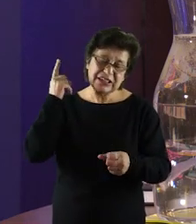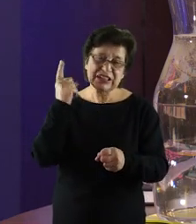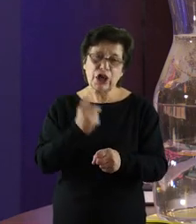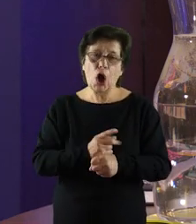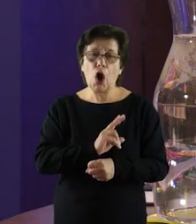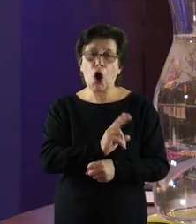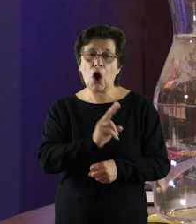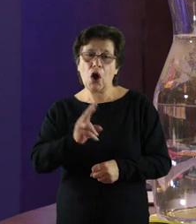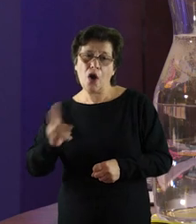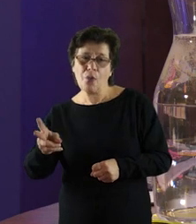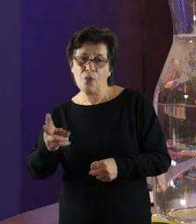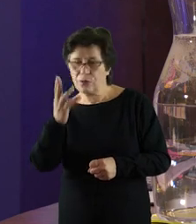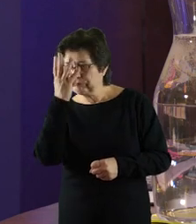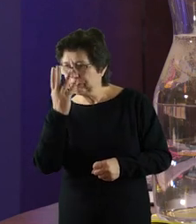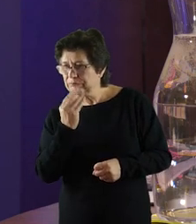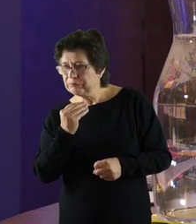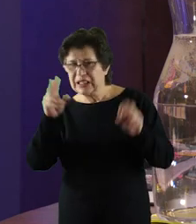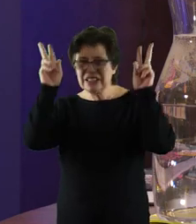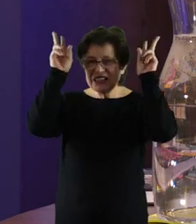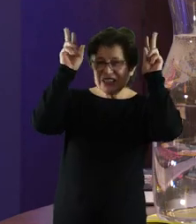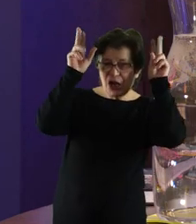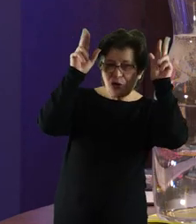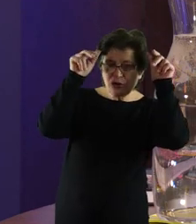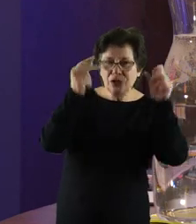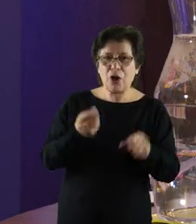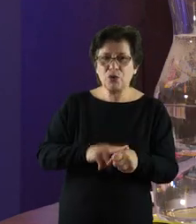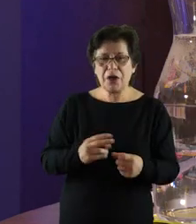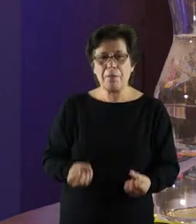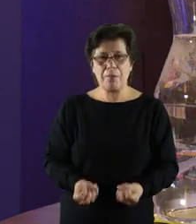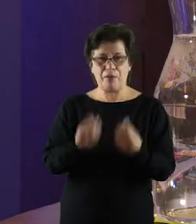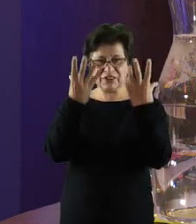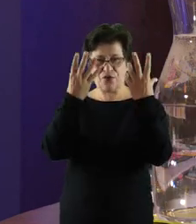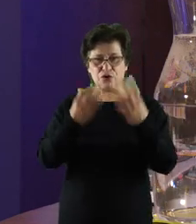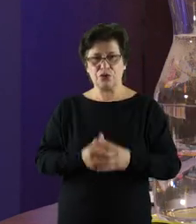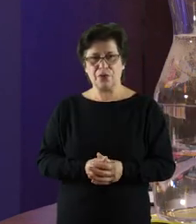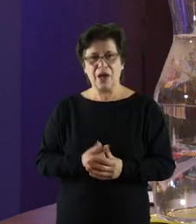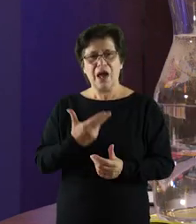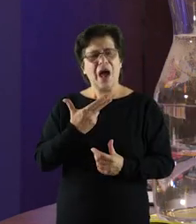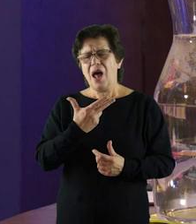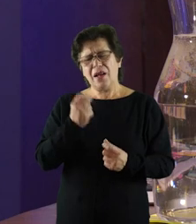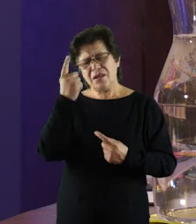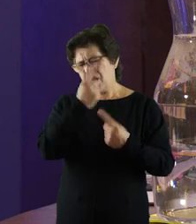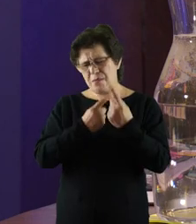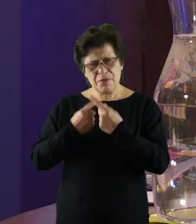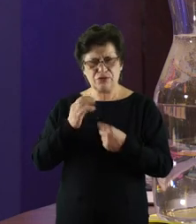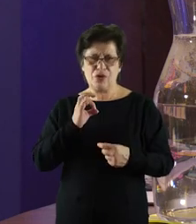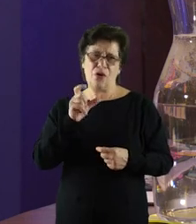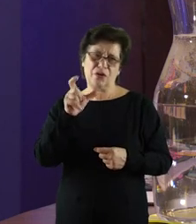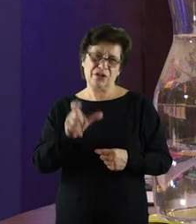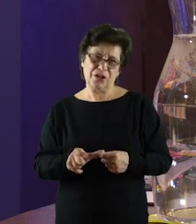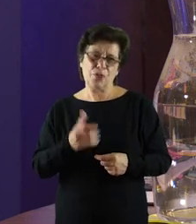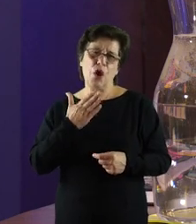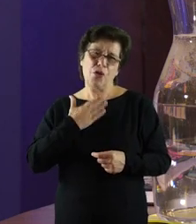komu powierzy wizerunek zajączka, którego stworzyła. Ale nie myślę o tym zbyt często i dobrze mi jest,